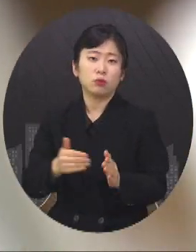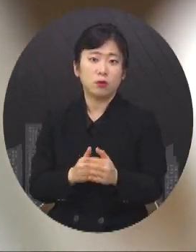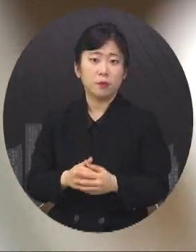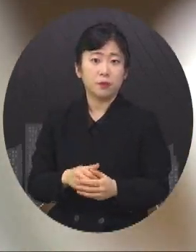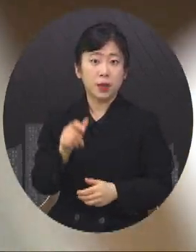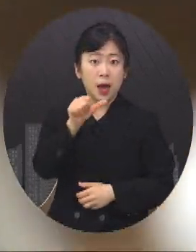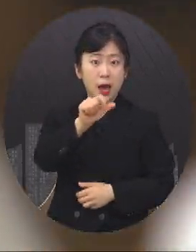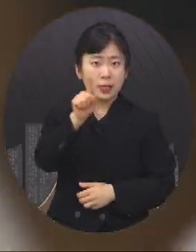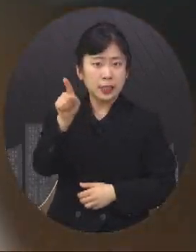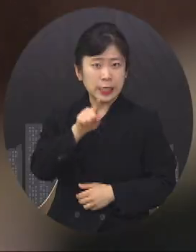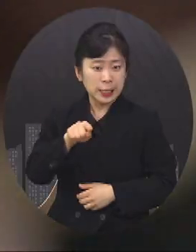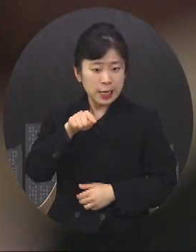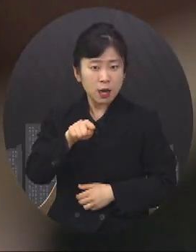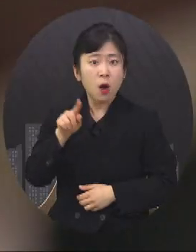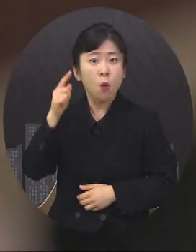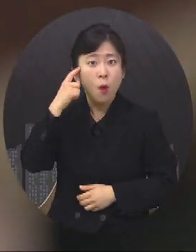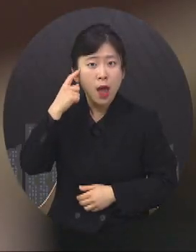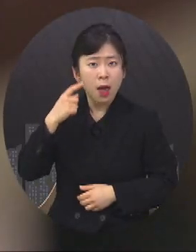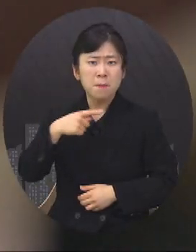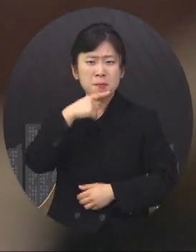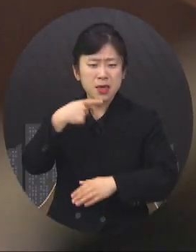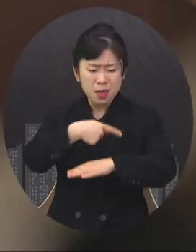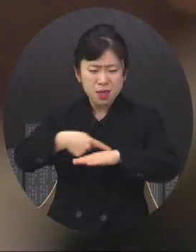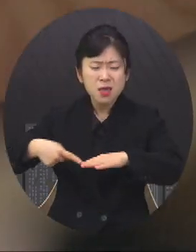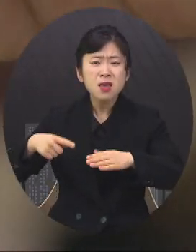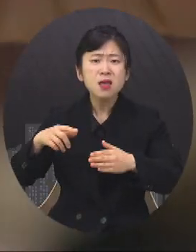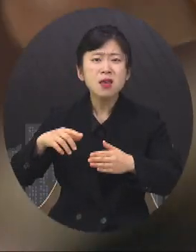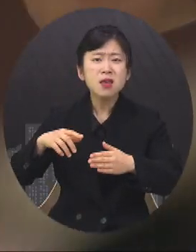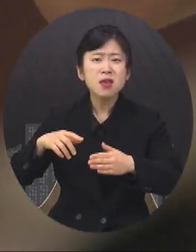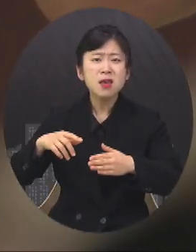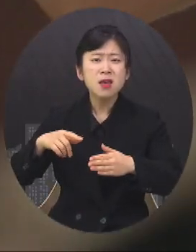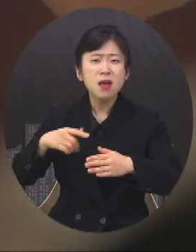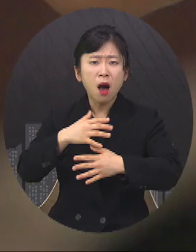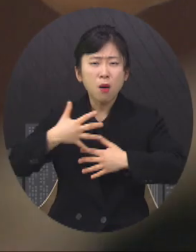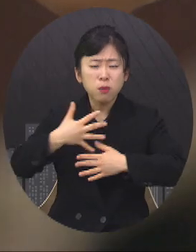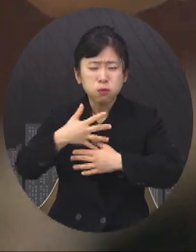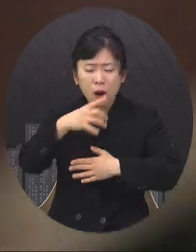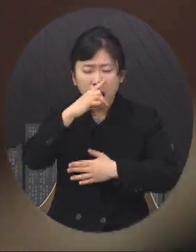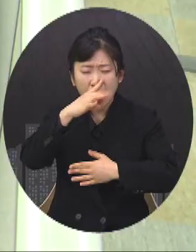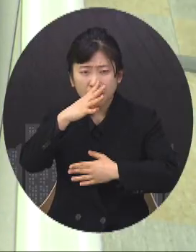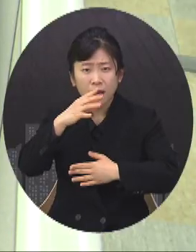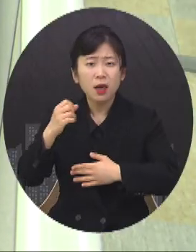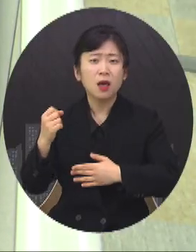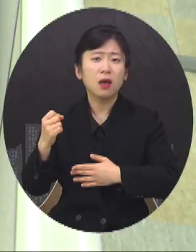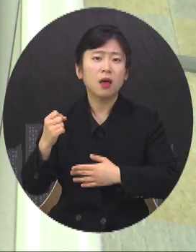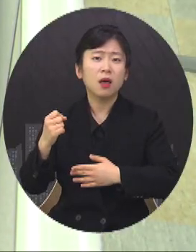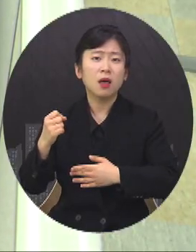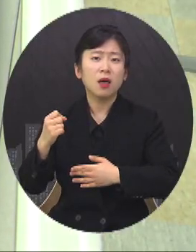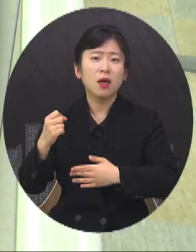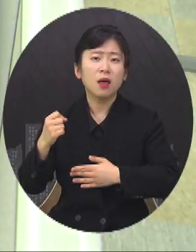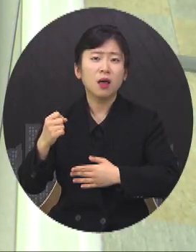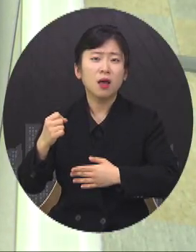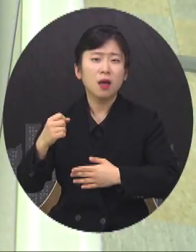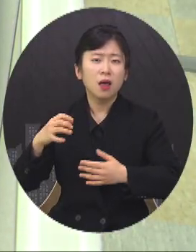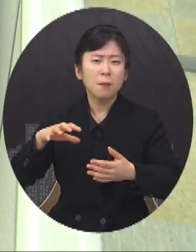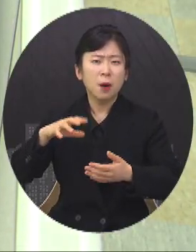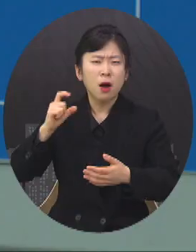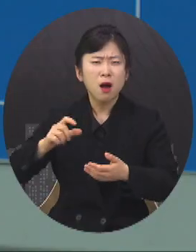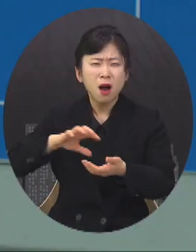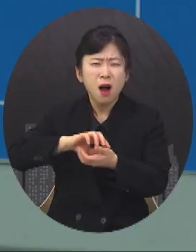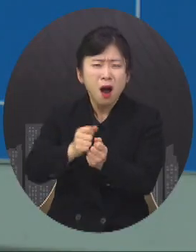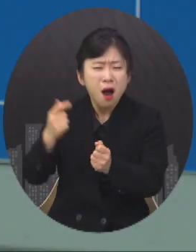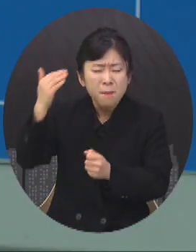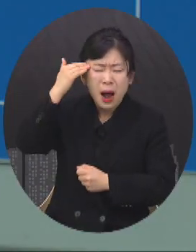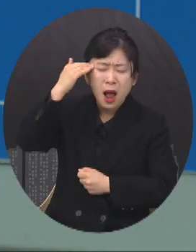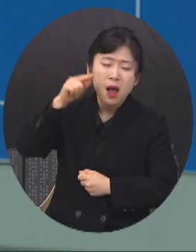혈전 생성 논란과 관련해 경남에서는 관련 사례는 없지만 중증 이상반응은 4건이 접수됐습니다